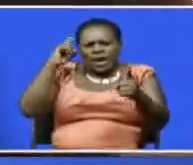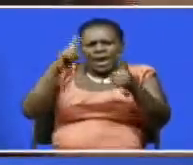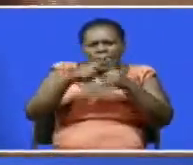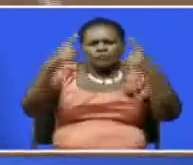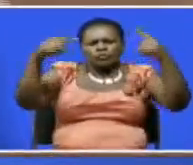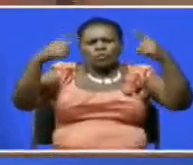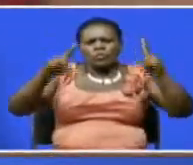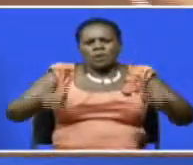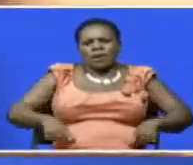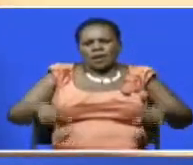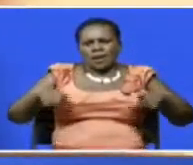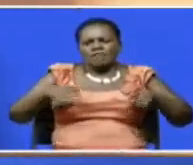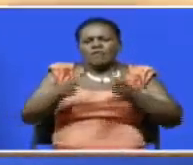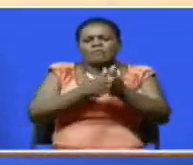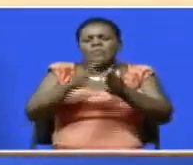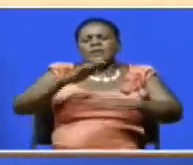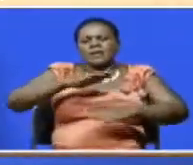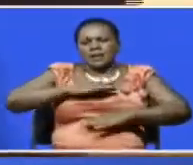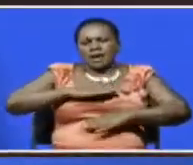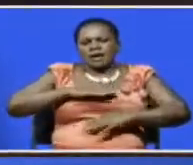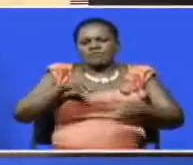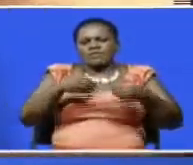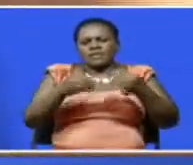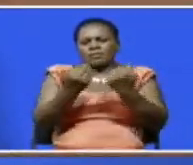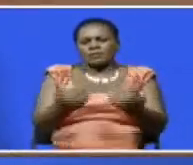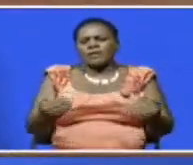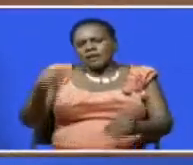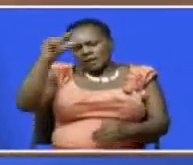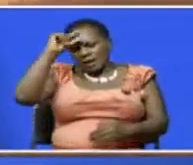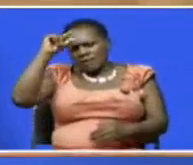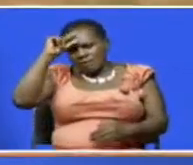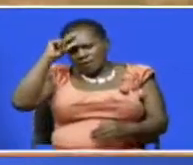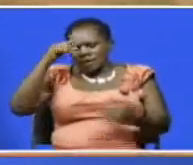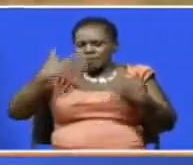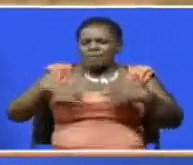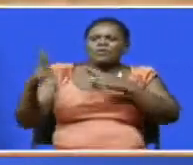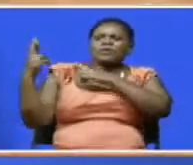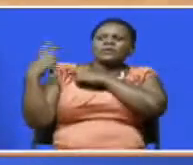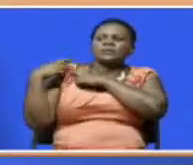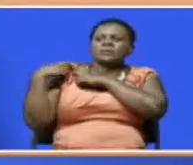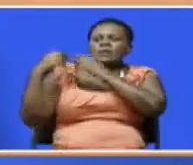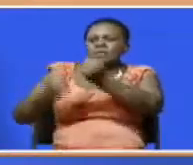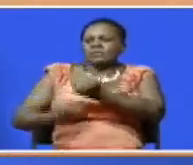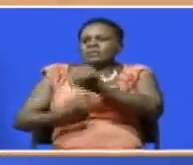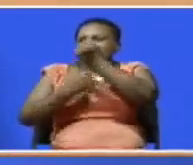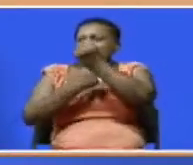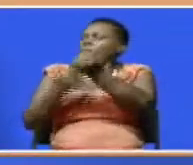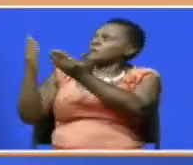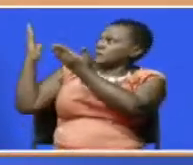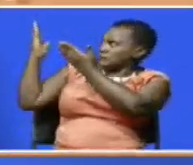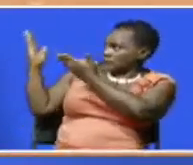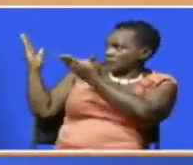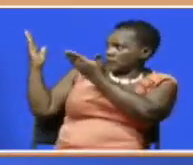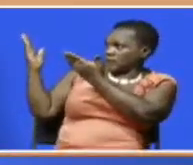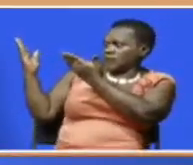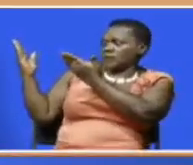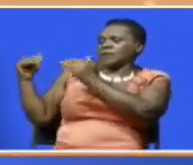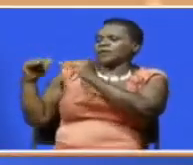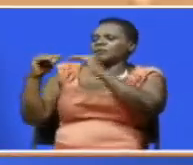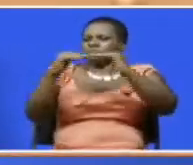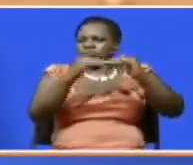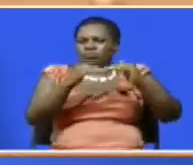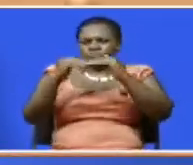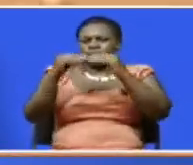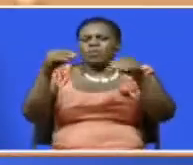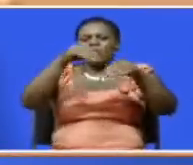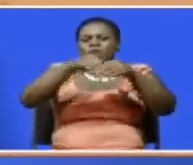motisha tosha kwa wachezaji kama yeye. Kuna haja ya serikali na wadau husika kupiga jeki juhudi hizi ili kuwafikia usawa